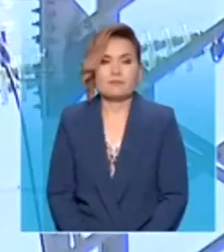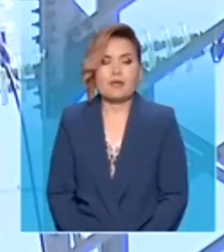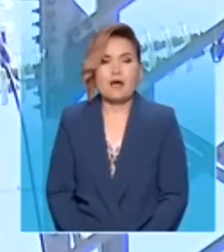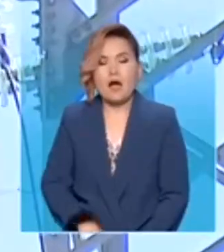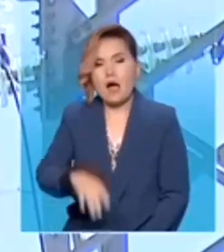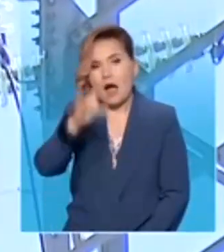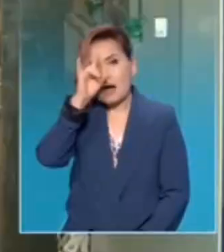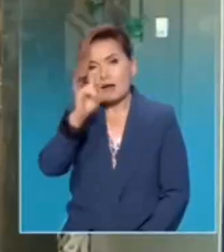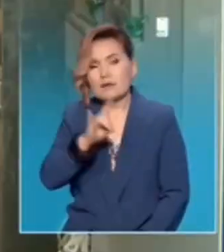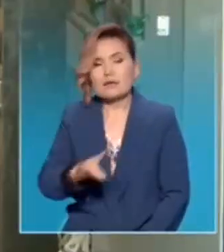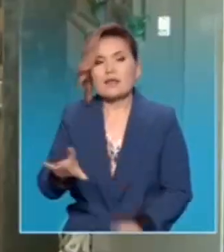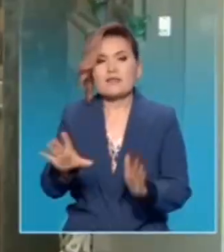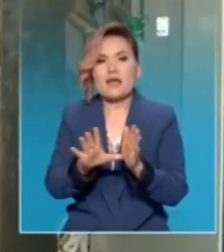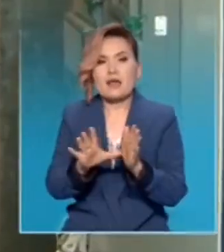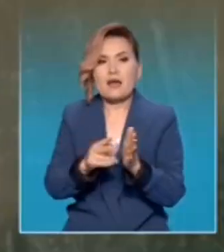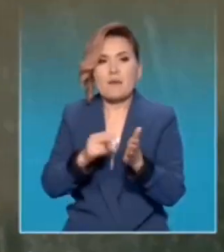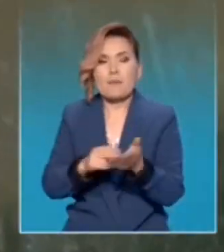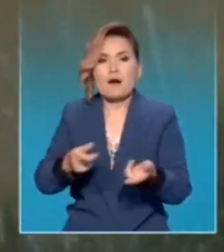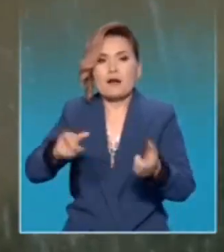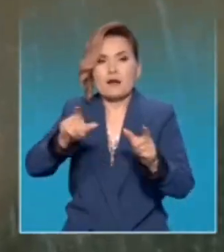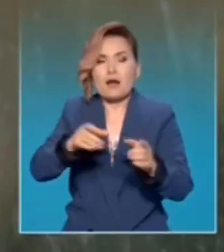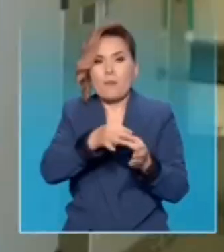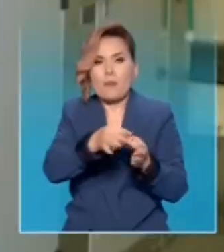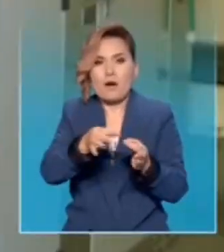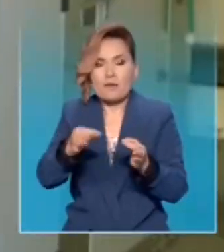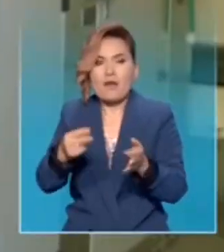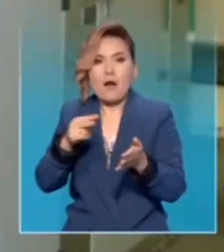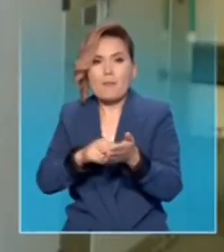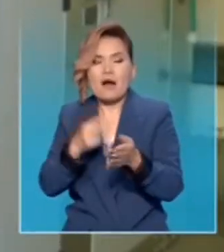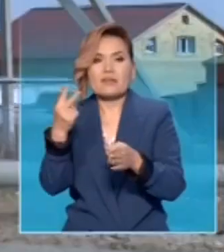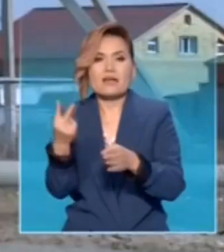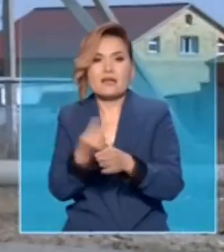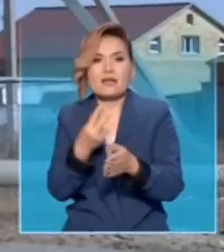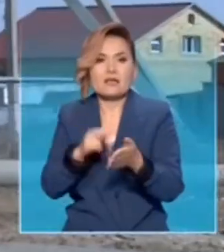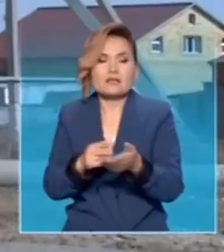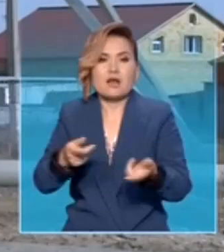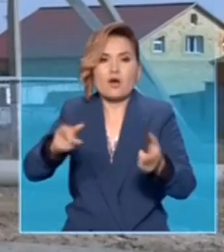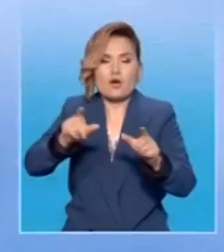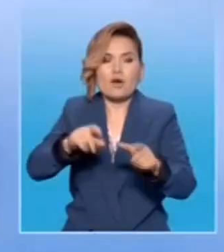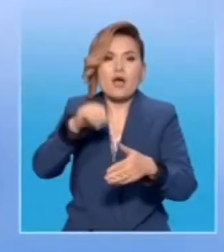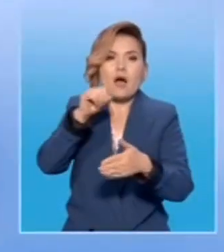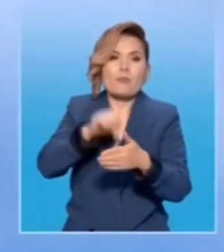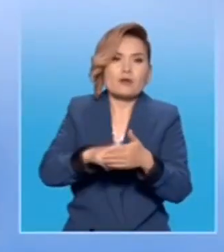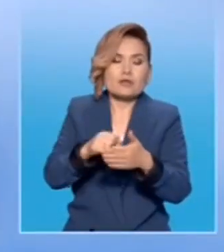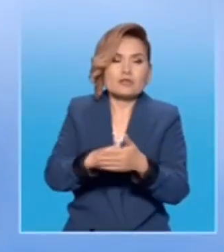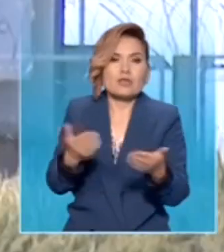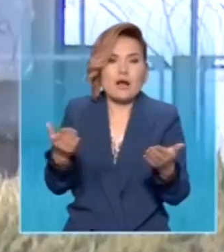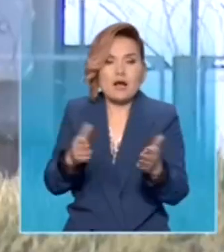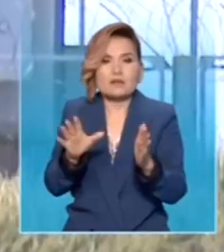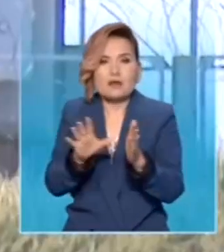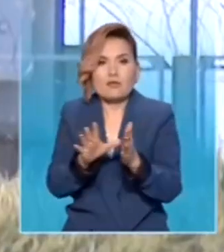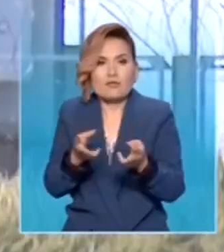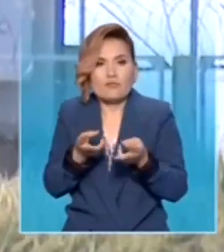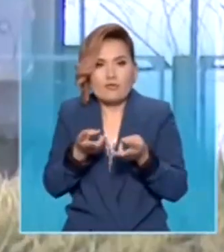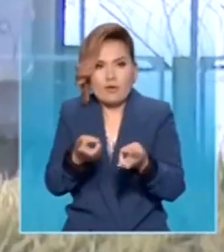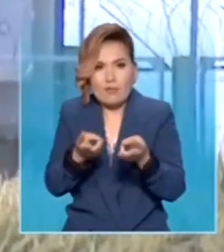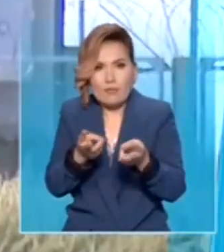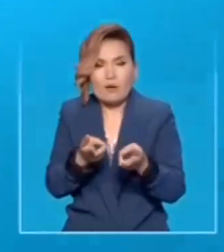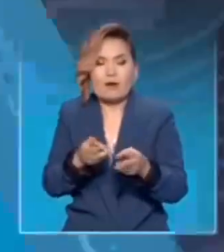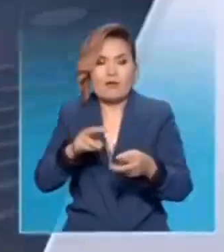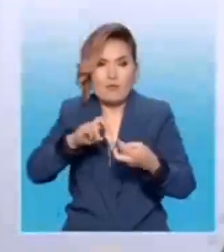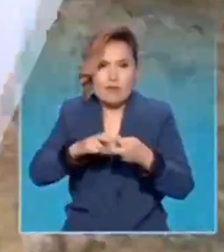Елімізде электр энергиясы қымбаттады. Кей өңірде баға екі есе өскен. Тарифтің өсуі жылу мәселесін шеше ме?